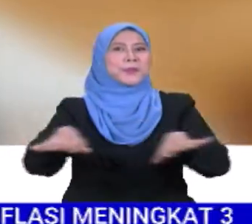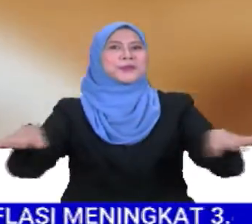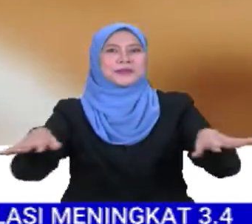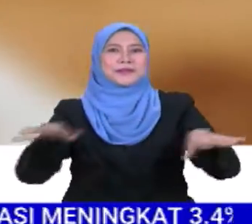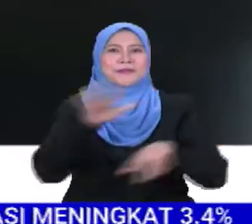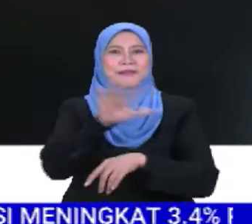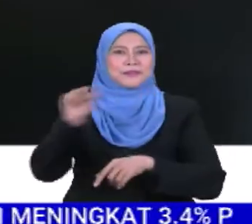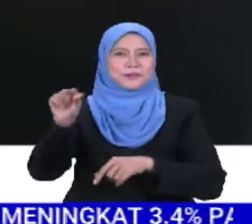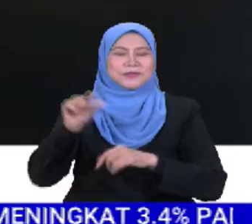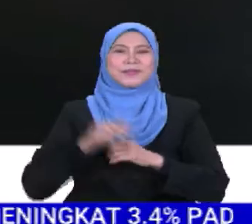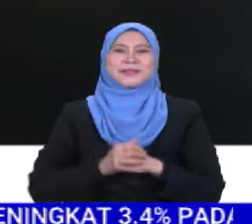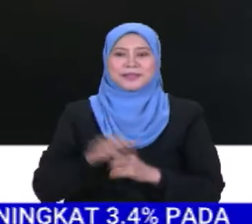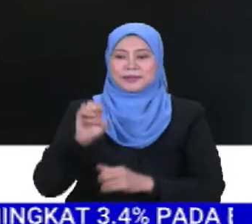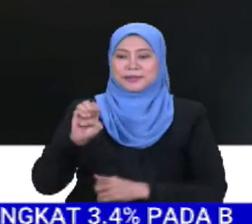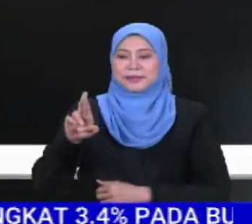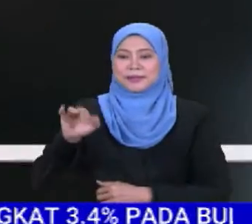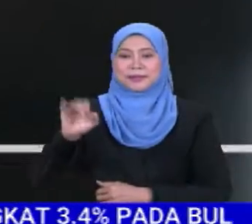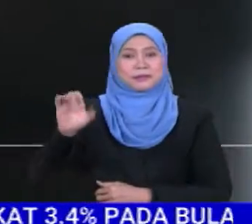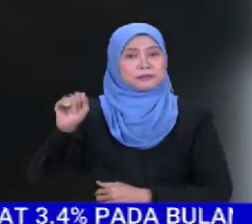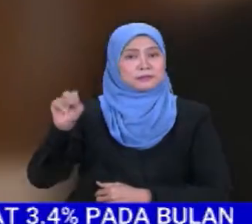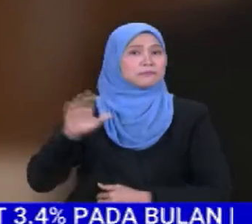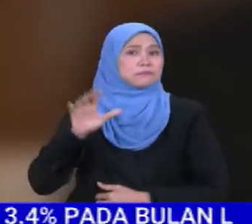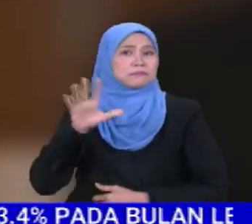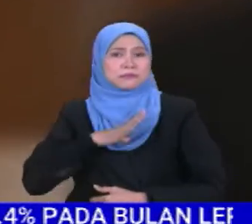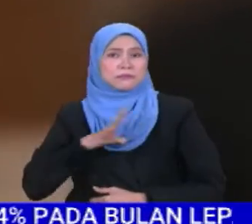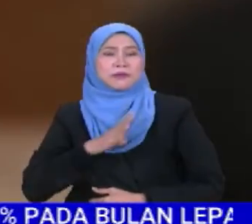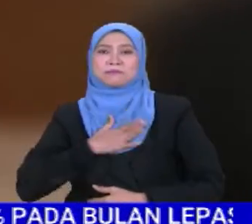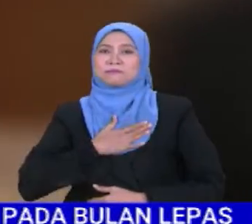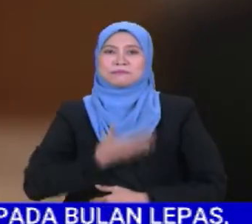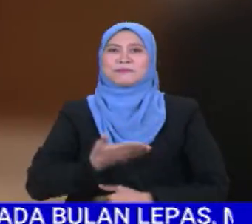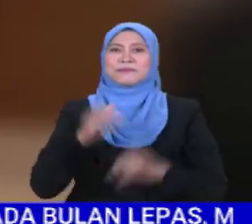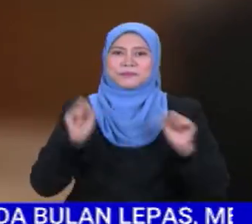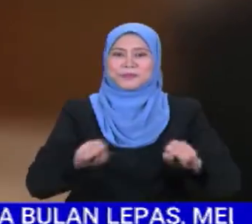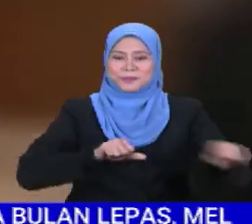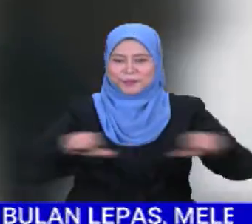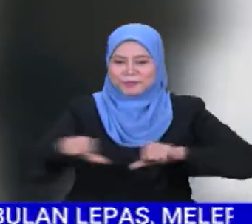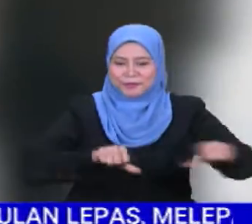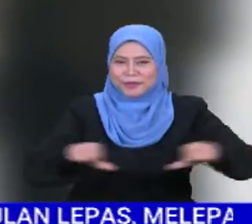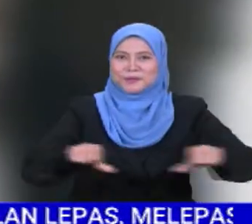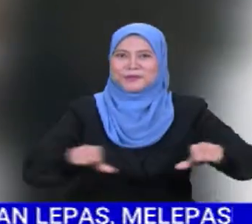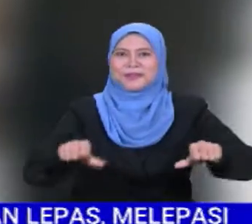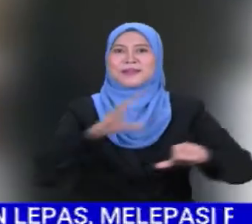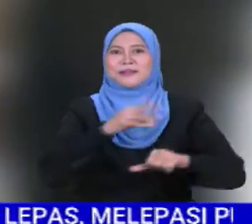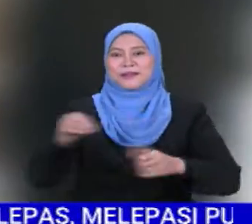rangkaian 5G. Ericsson turut menyatakan komitmen untuk terus mempergiatkan